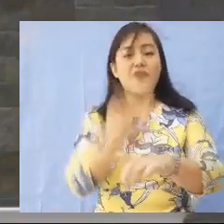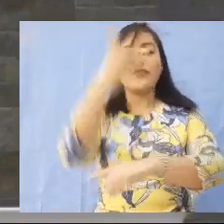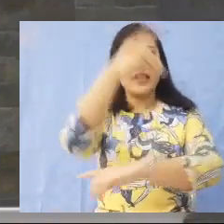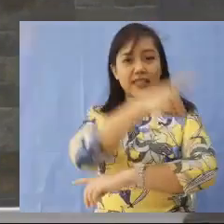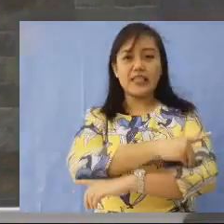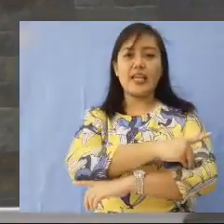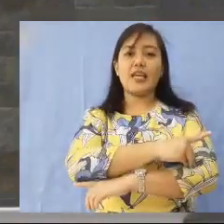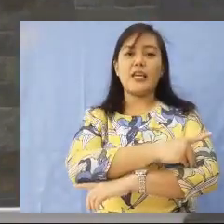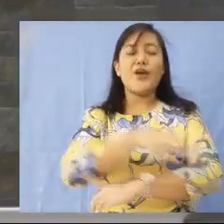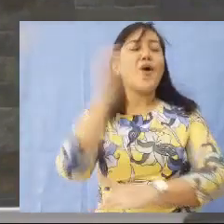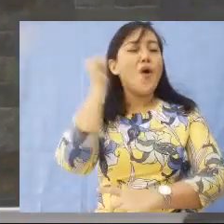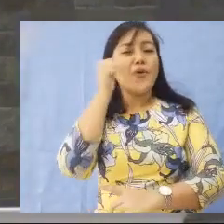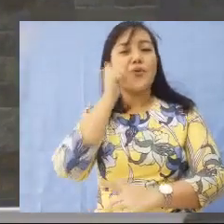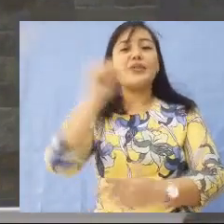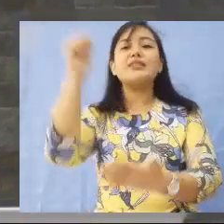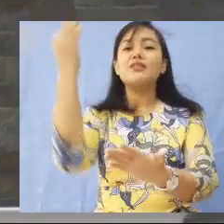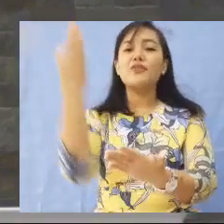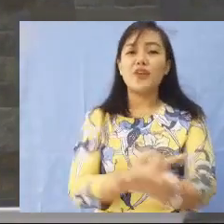refreshment.